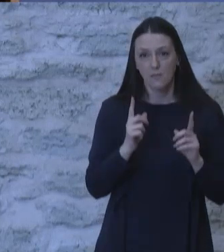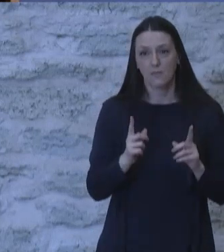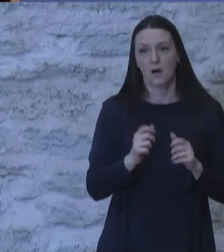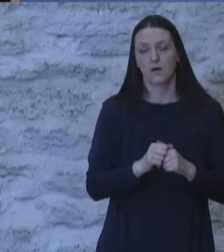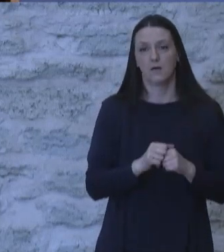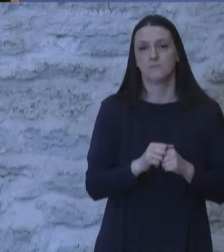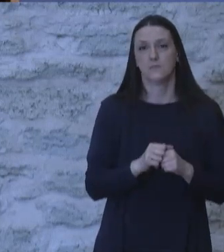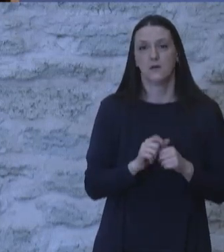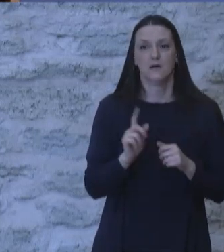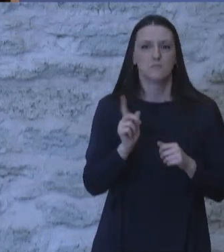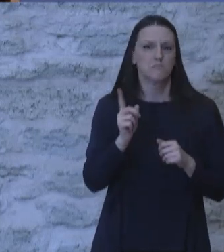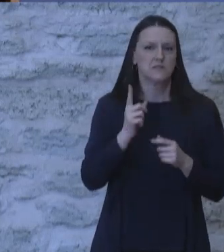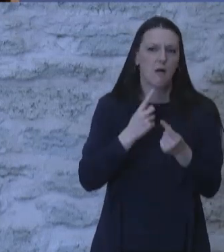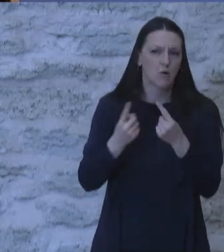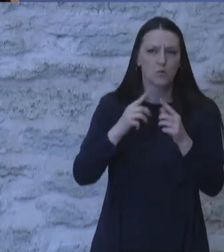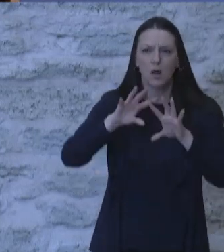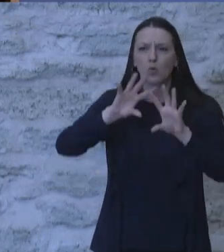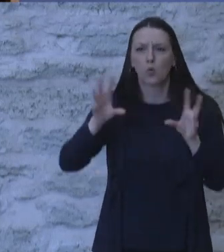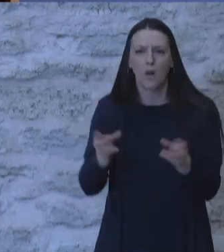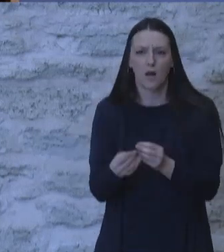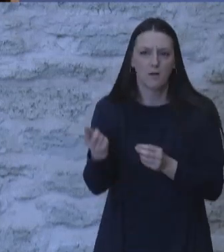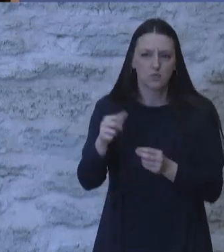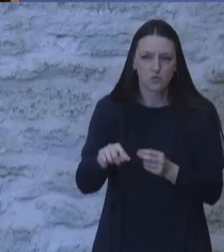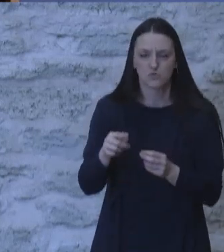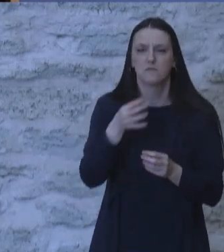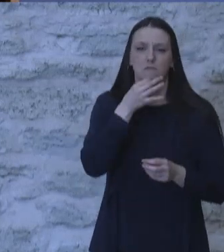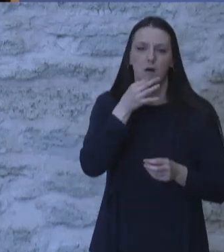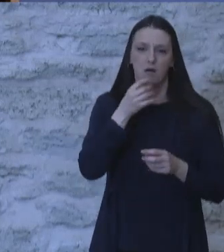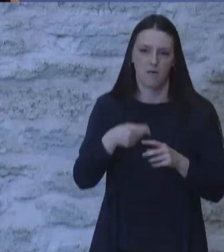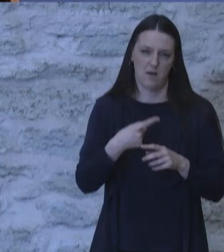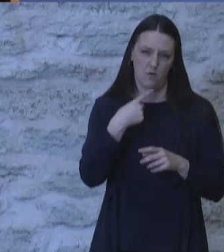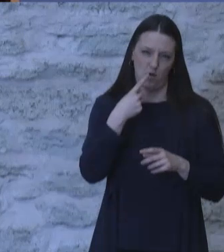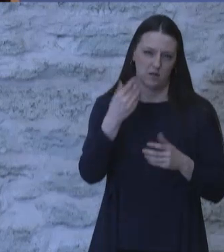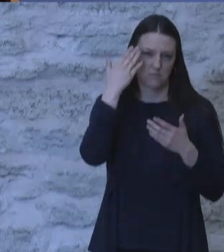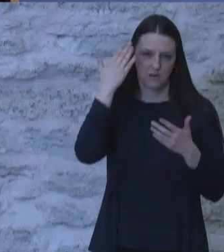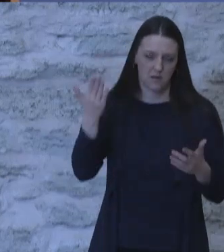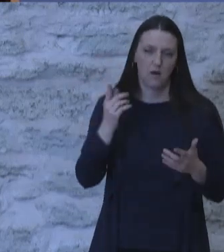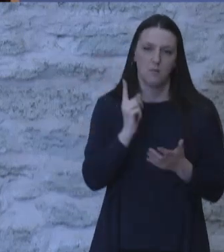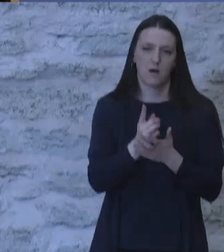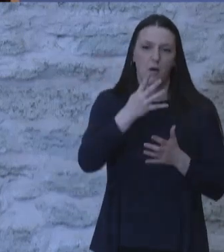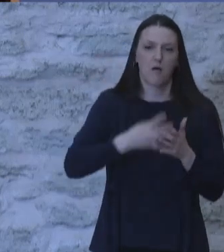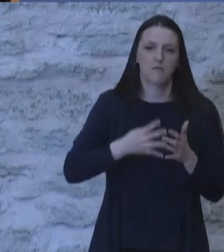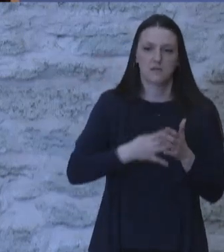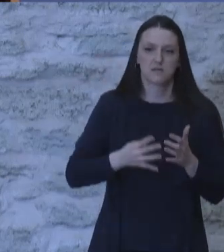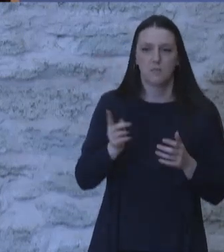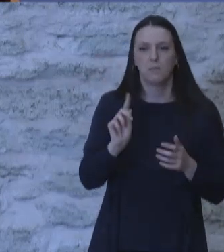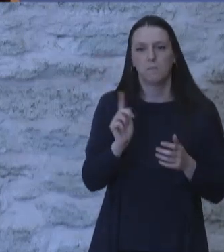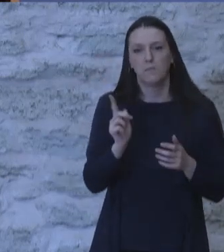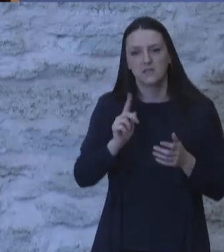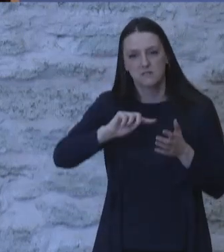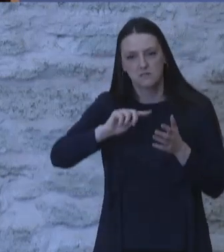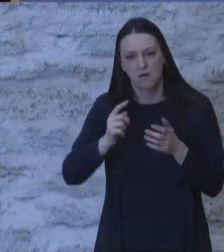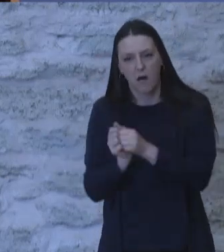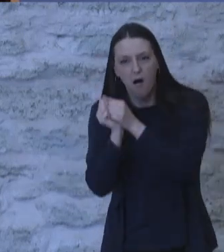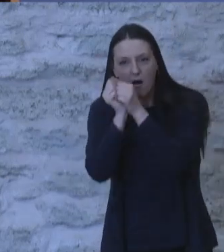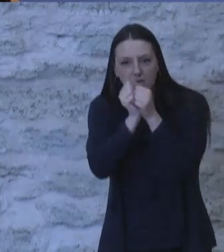on selle arutelu tulemus, seda on täna veel vara öelda, sest siin me peame arvestama ka sellega, et mis võib olla siis sellega kaasnevad